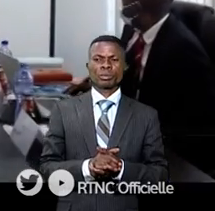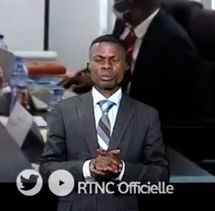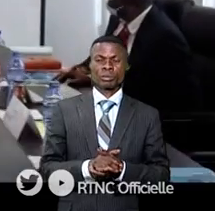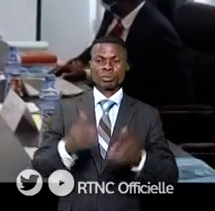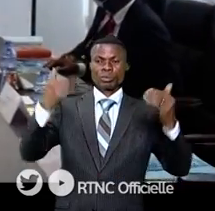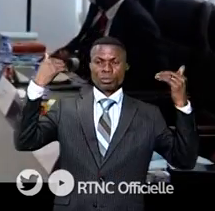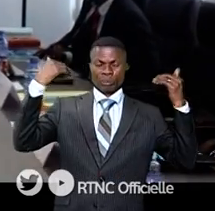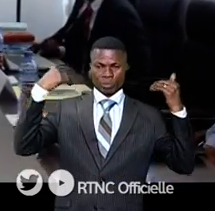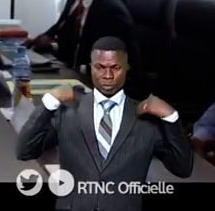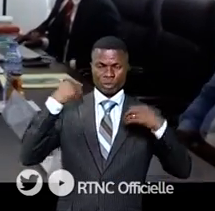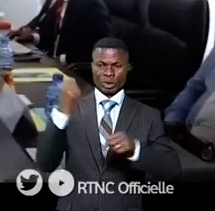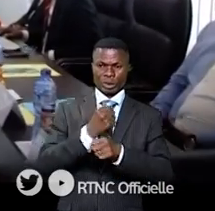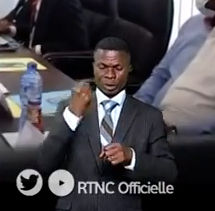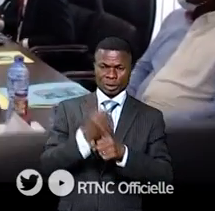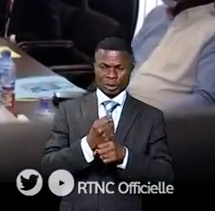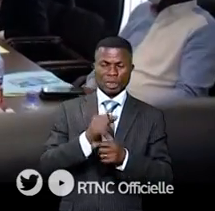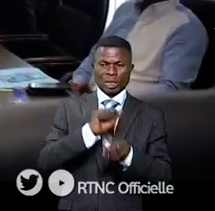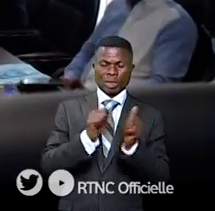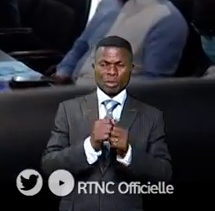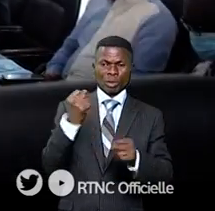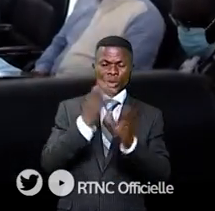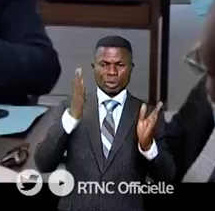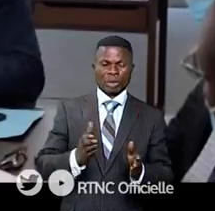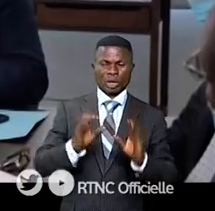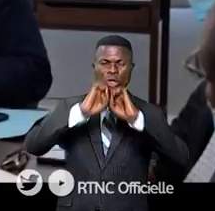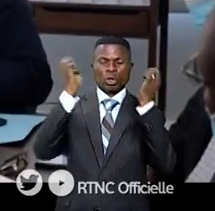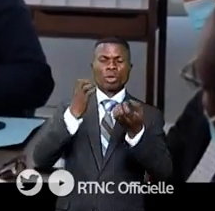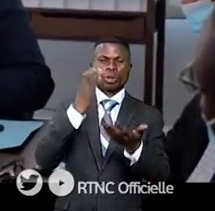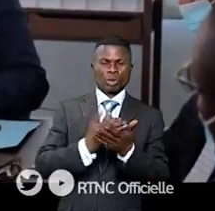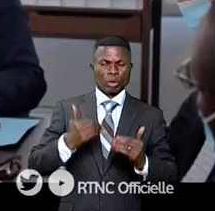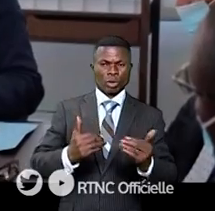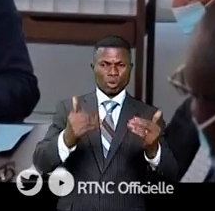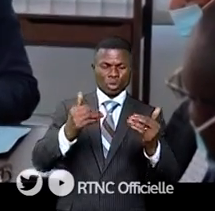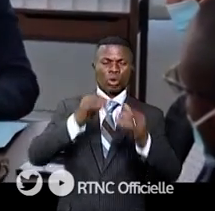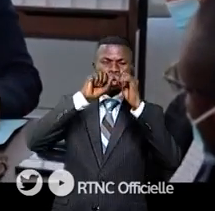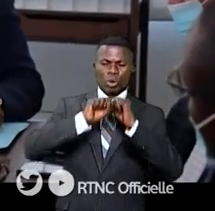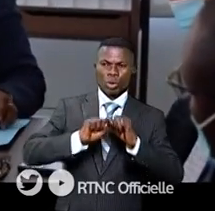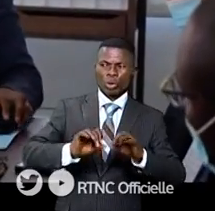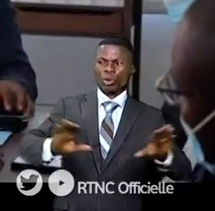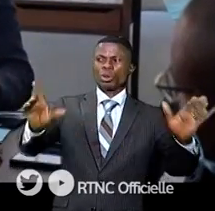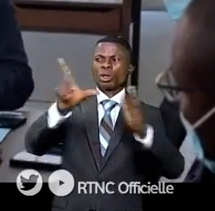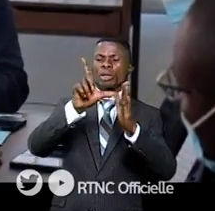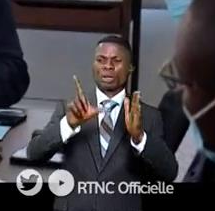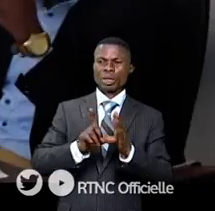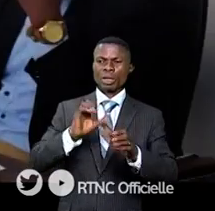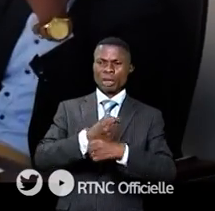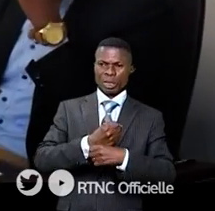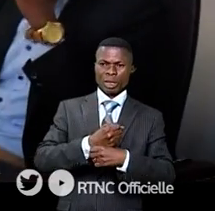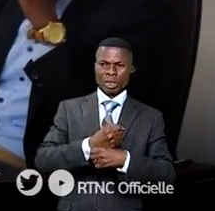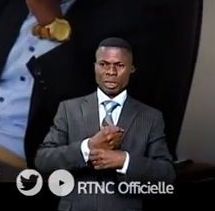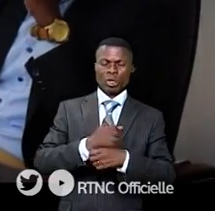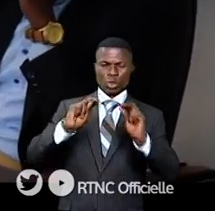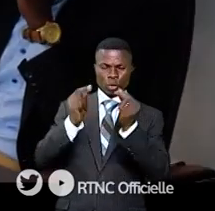L'autorité des régulations de la sous-traitance dans le secteur privé poursuit la vulgarisation de la loi portant création de